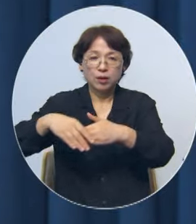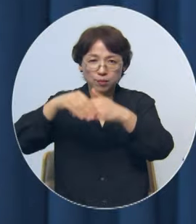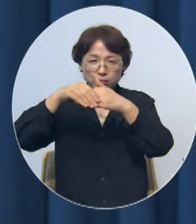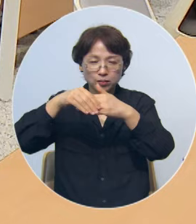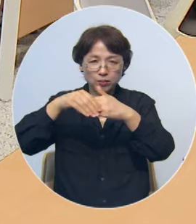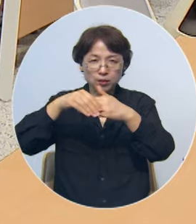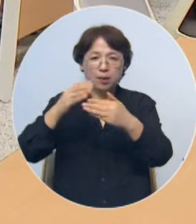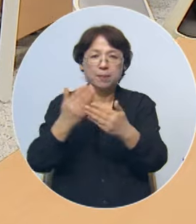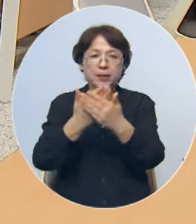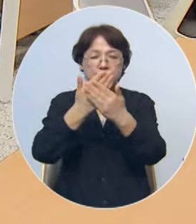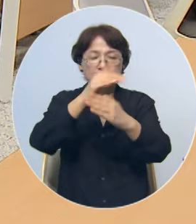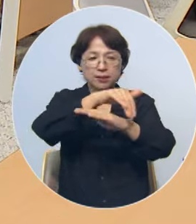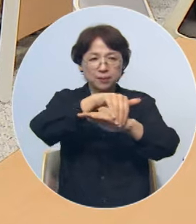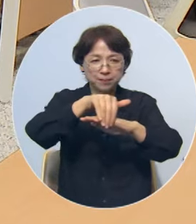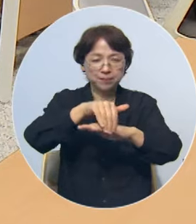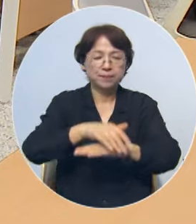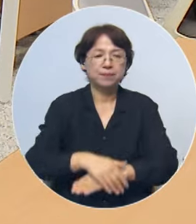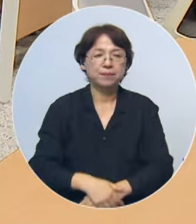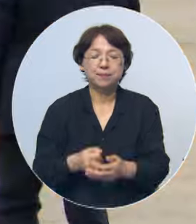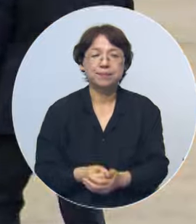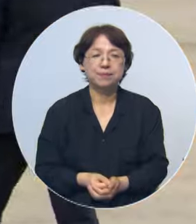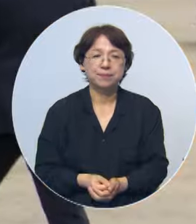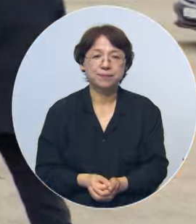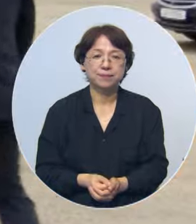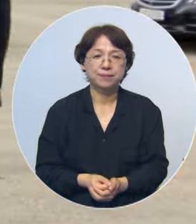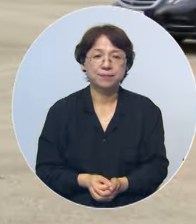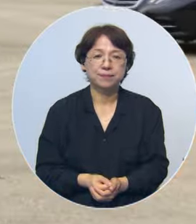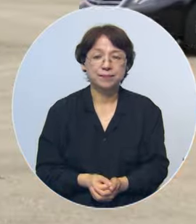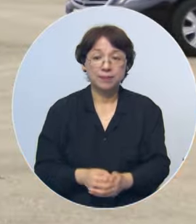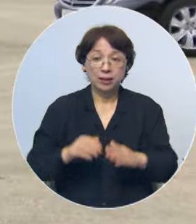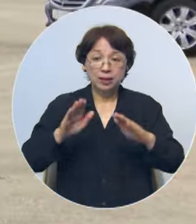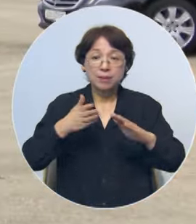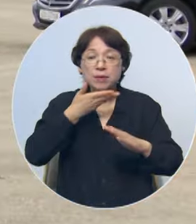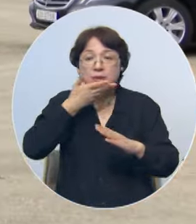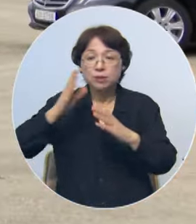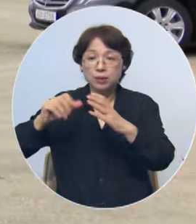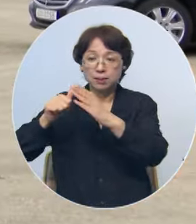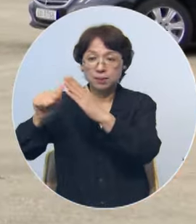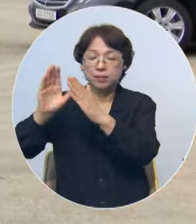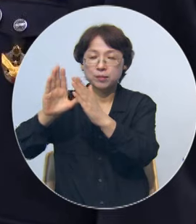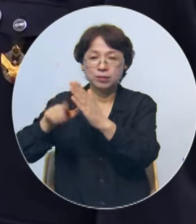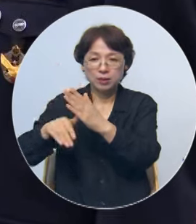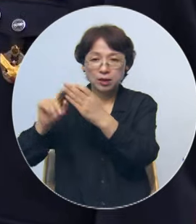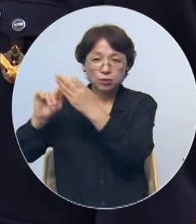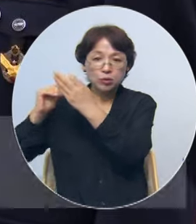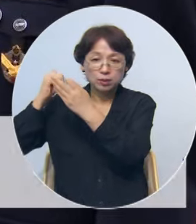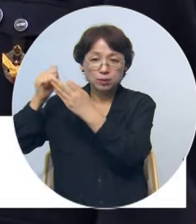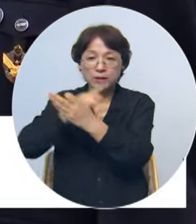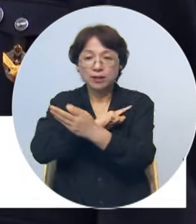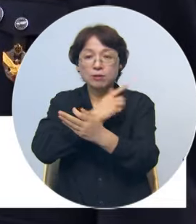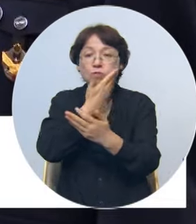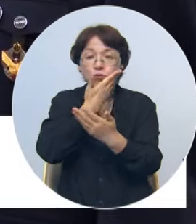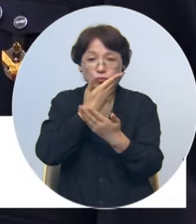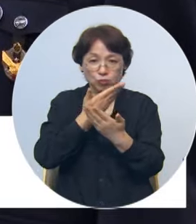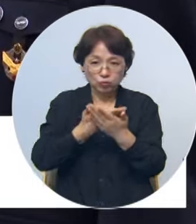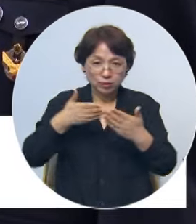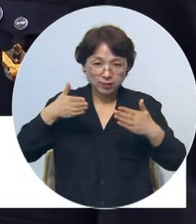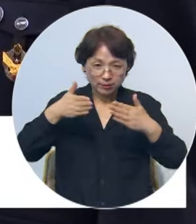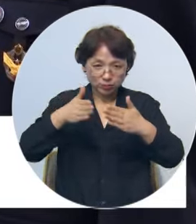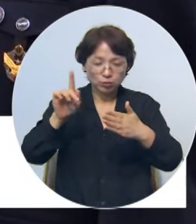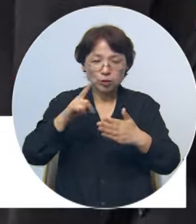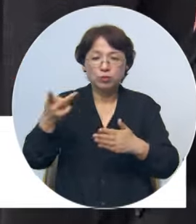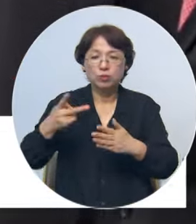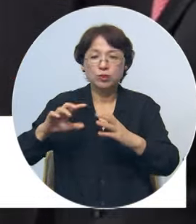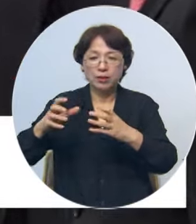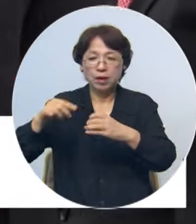관계로 발전할 걸로 전망했습니다. 이번 체코 방문에서 윤석열 대통령이 가장 주안점을 두는 부분은